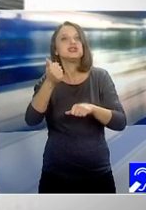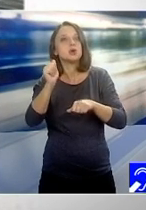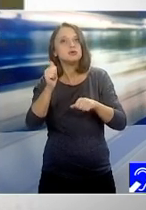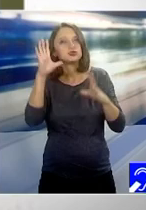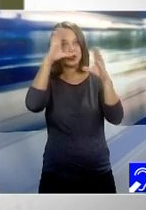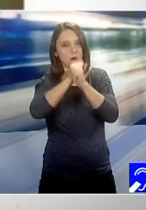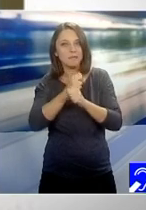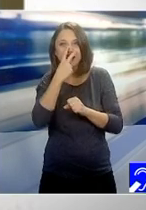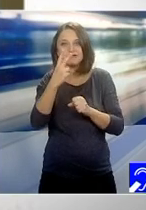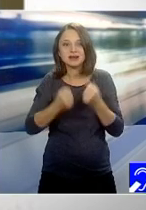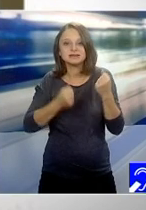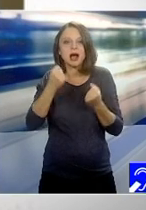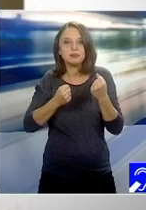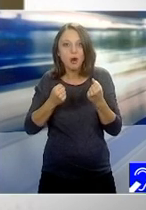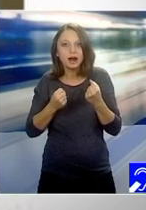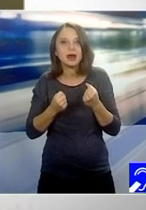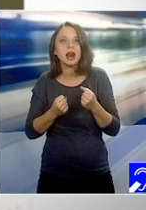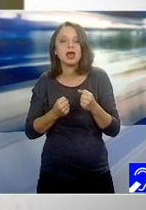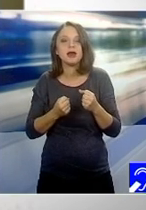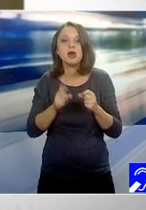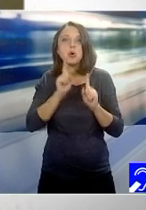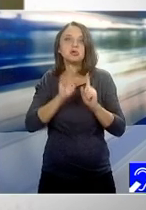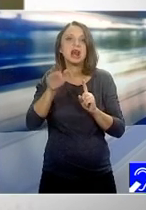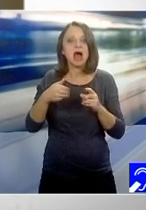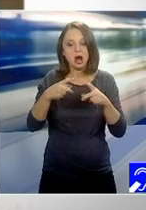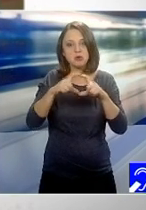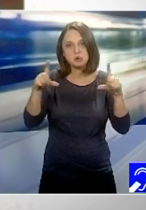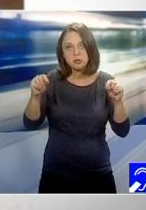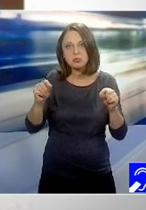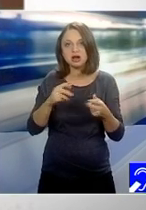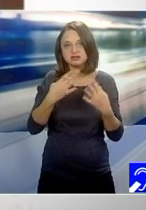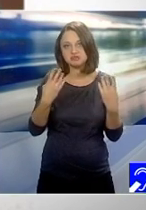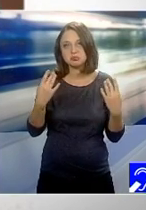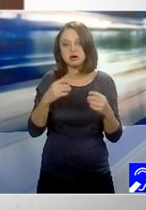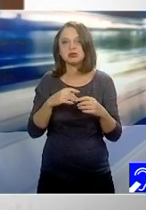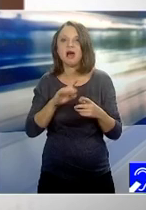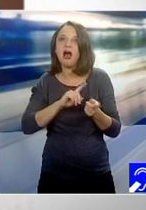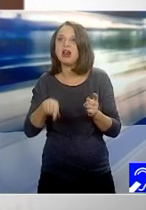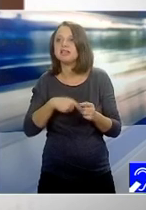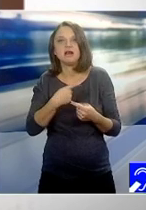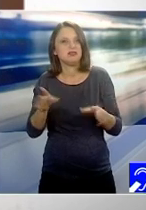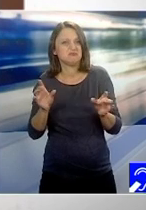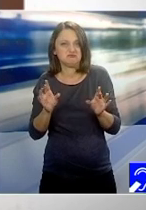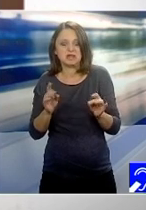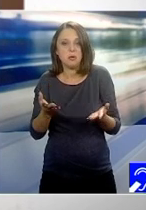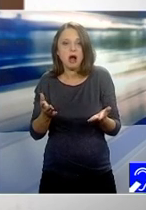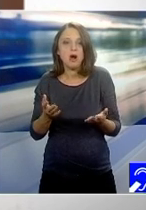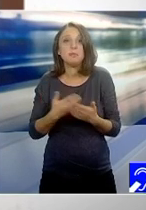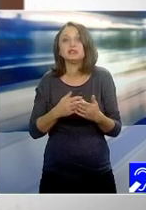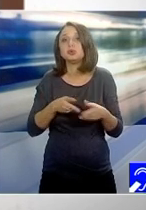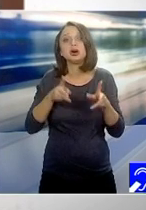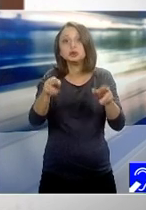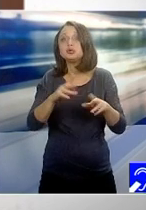de camioane, bine mersi, unele au număr de matriculare, altele nu au, pentru că unde nici nu sunt pe drum public, nici măcar nu le cere legea să